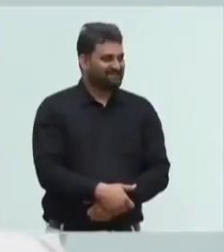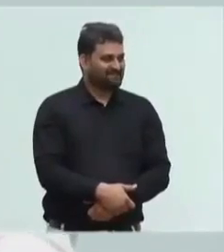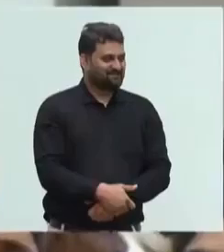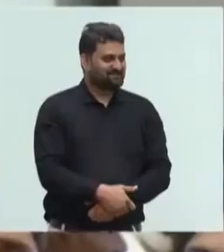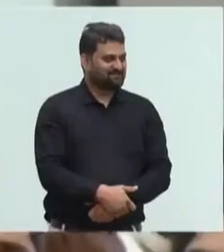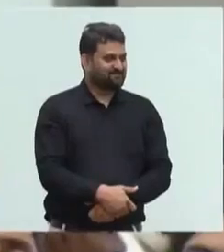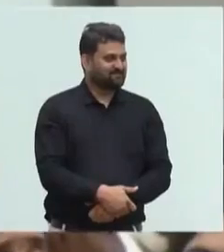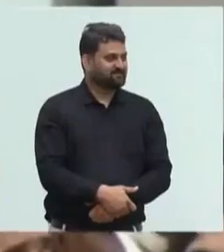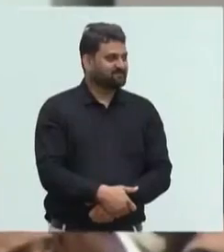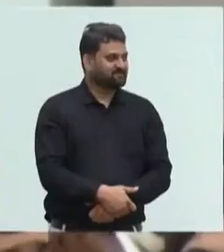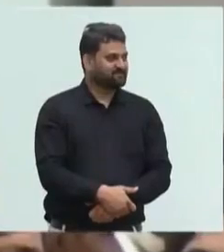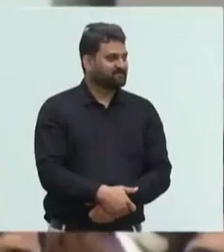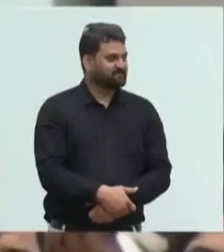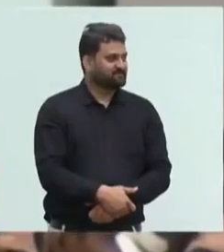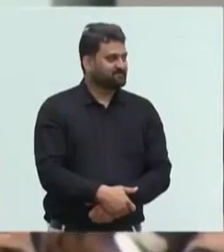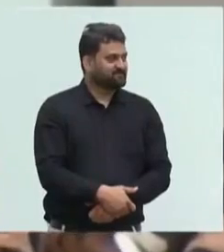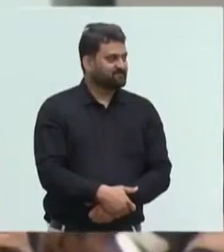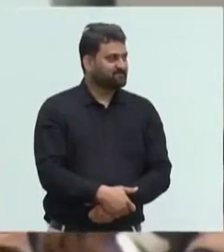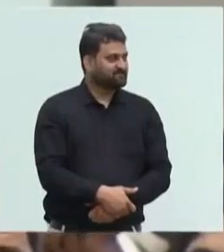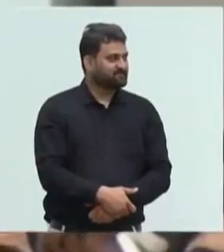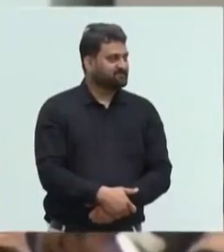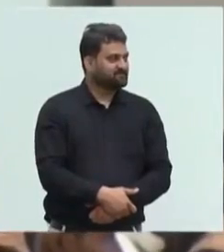हूँ।